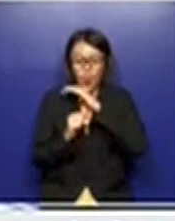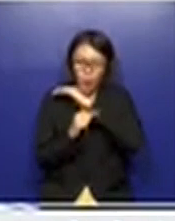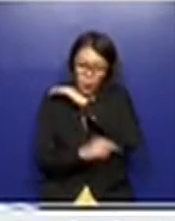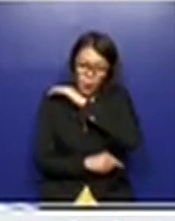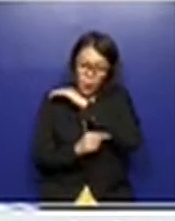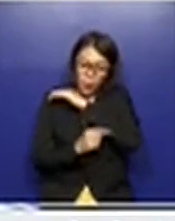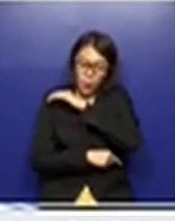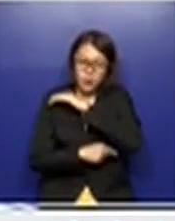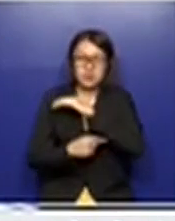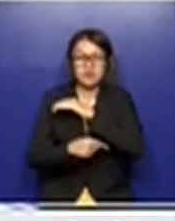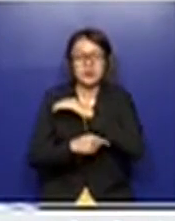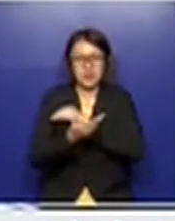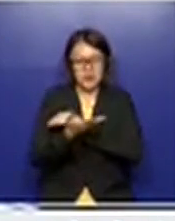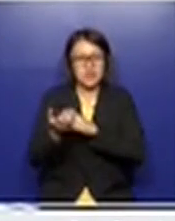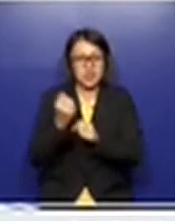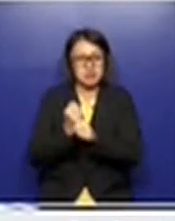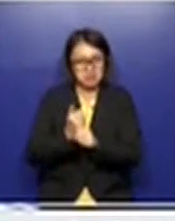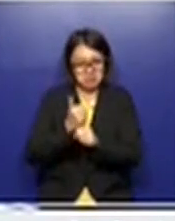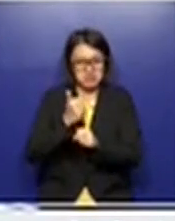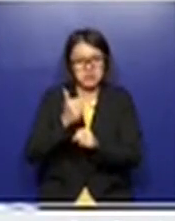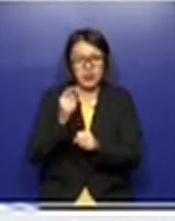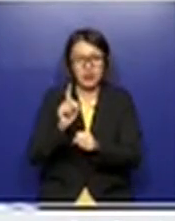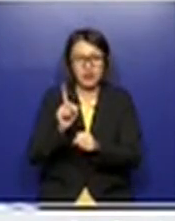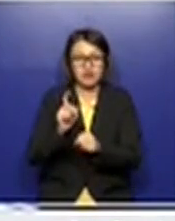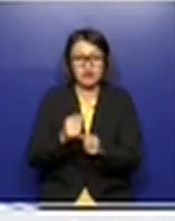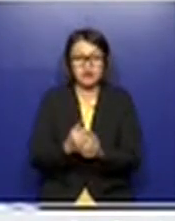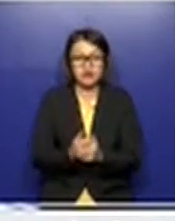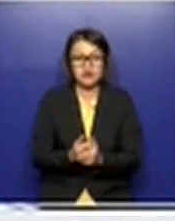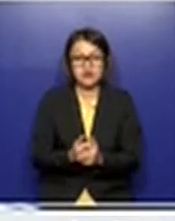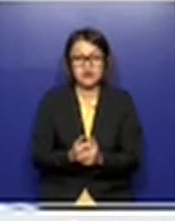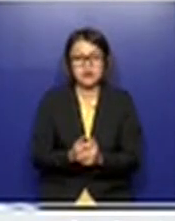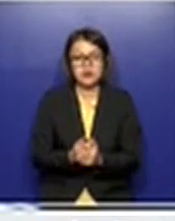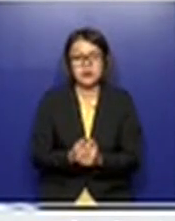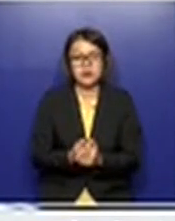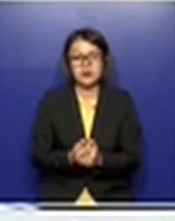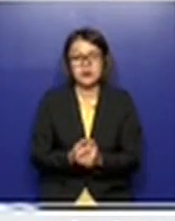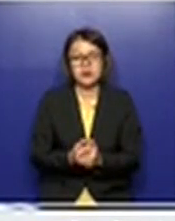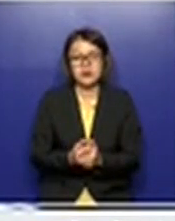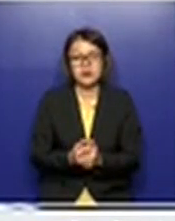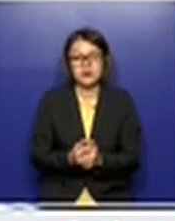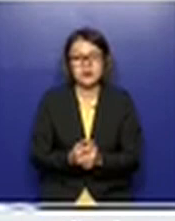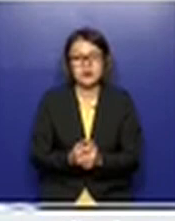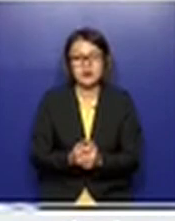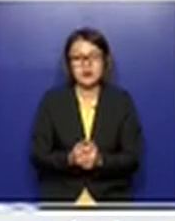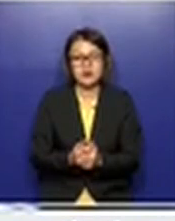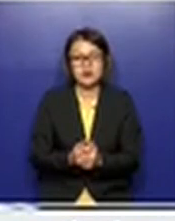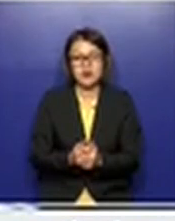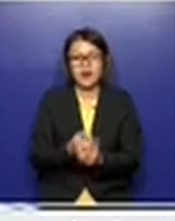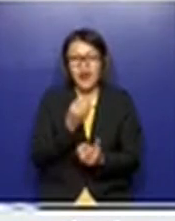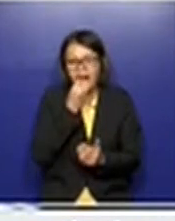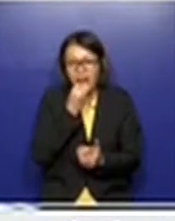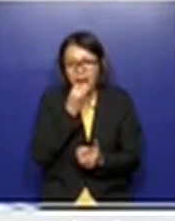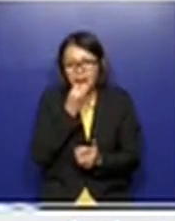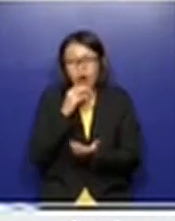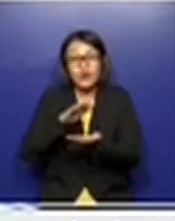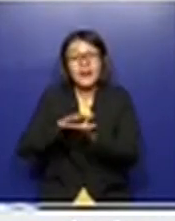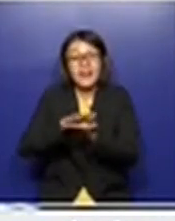อีกเรื่องหนึ่งที่ท่านทำได้ดีโดยเฉพาะทุจริตเรื่องอาหารของนักเรียนนะครับ